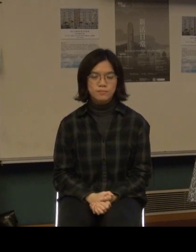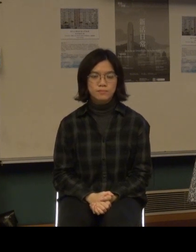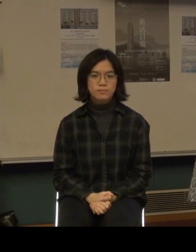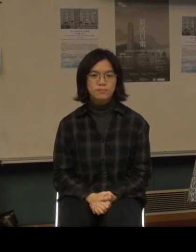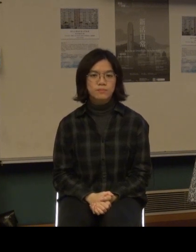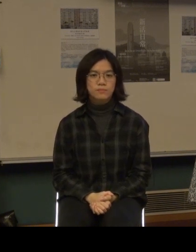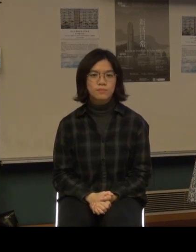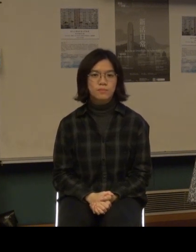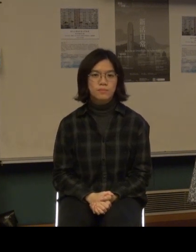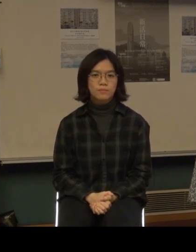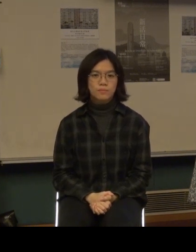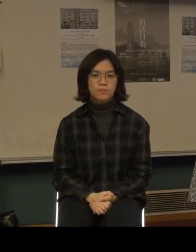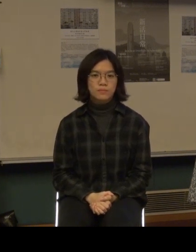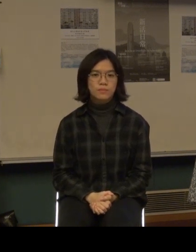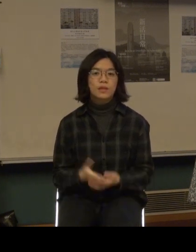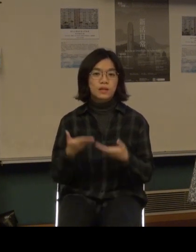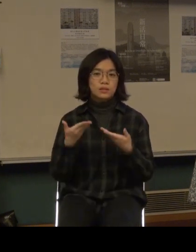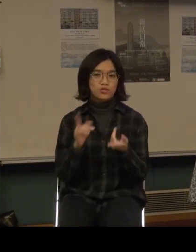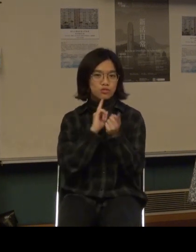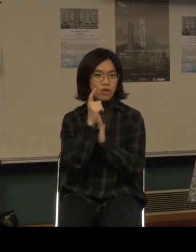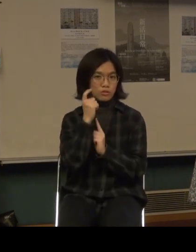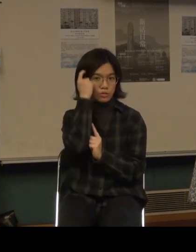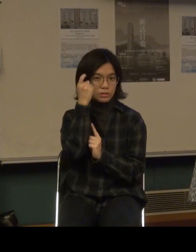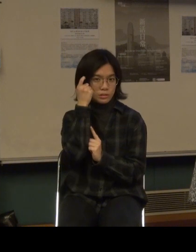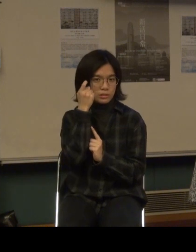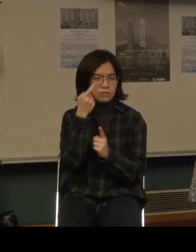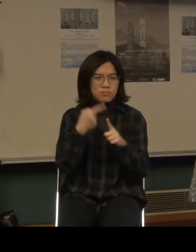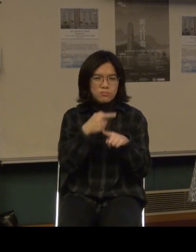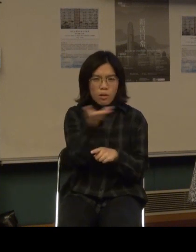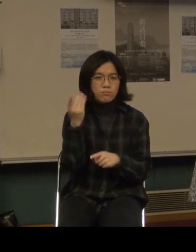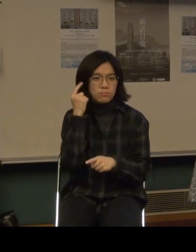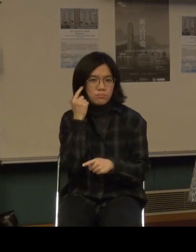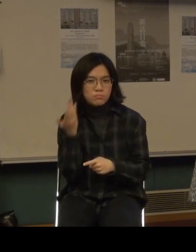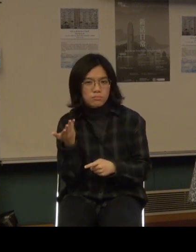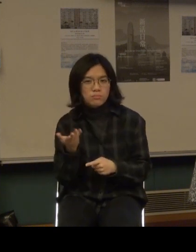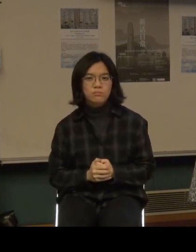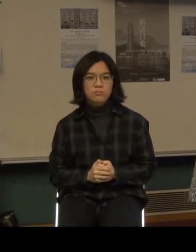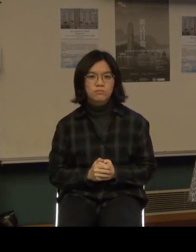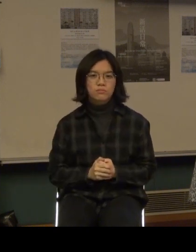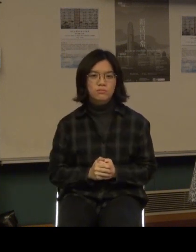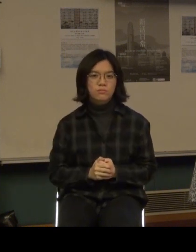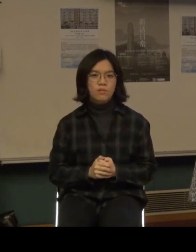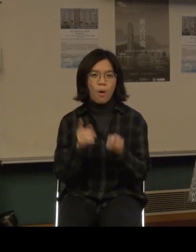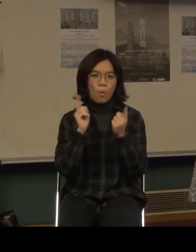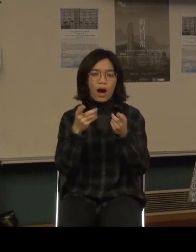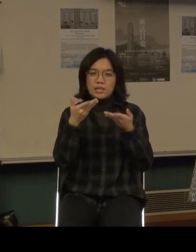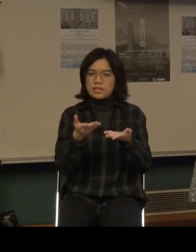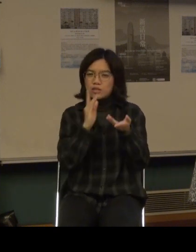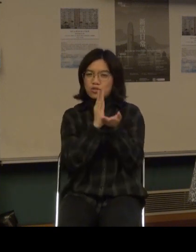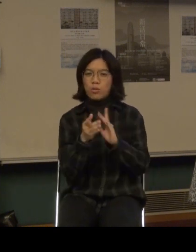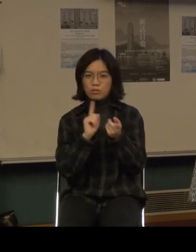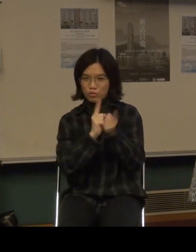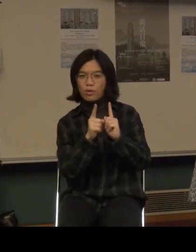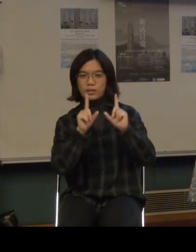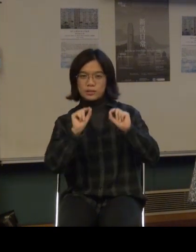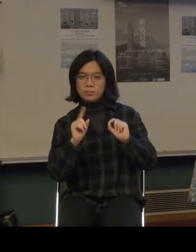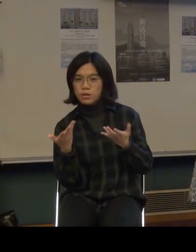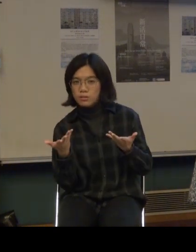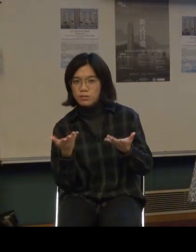嗱，現代主義唔知道大家認唔認識乜嘢係現代主義，又或者乜嘢係因為現代咧？